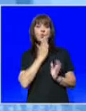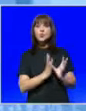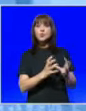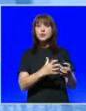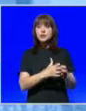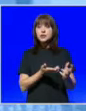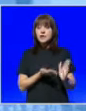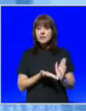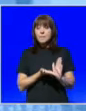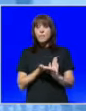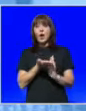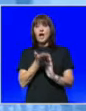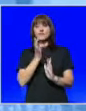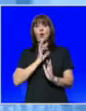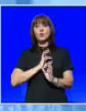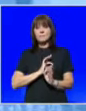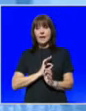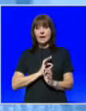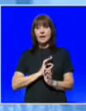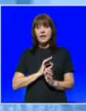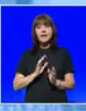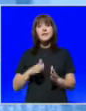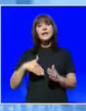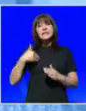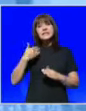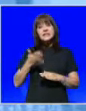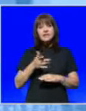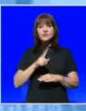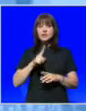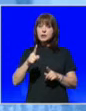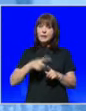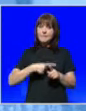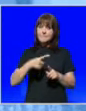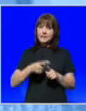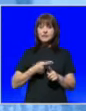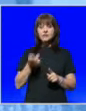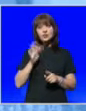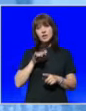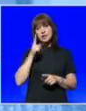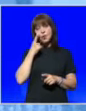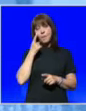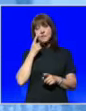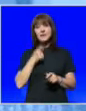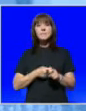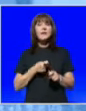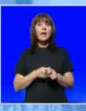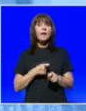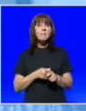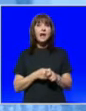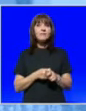години. Освен това, в рамките на следващите седмици и месеци ние ще се опитаме да направим един